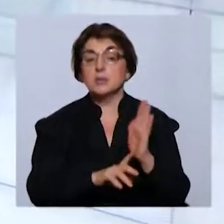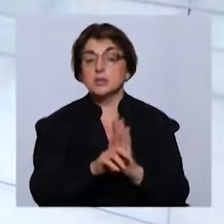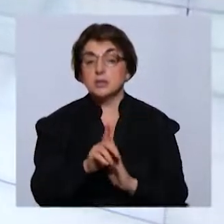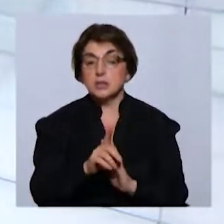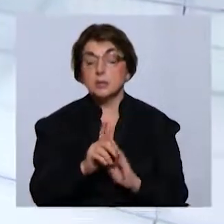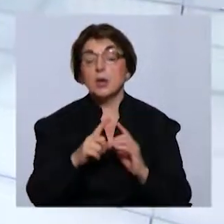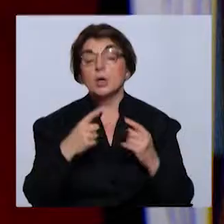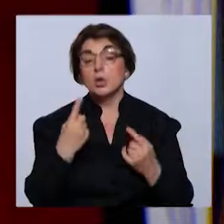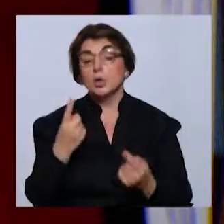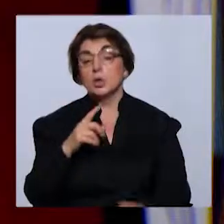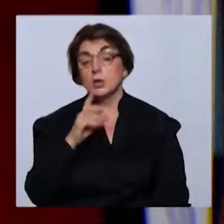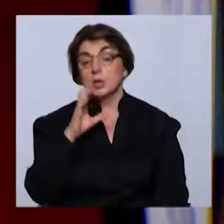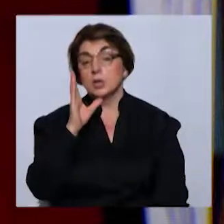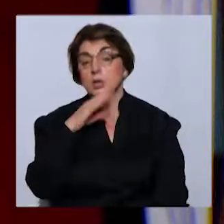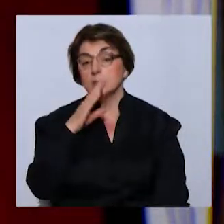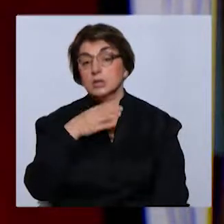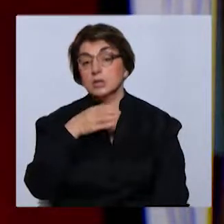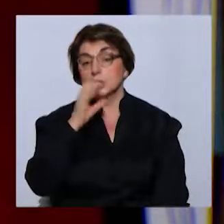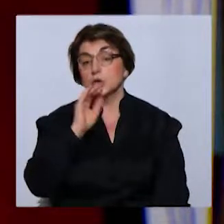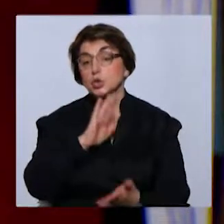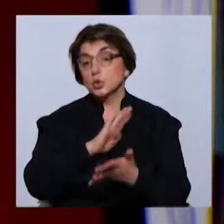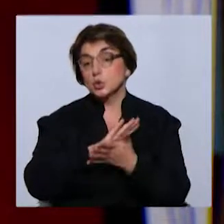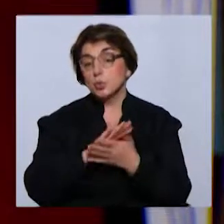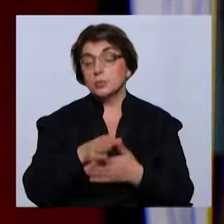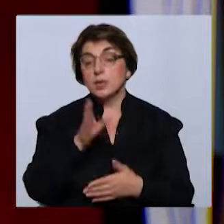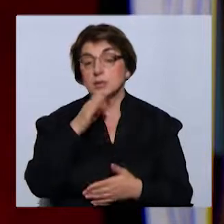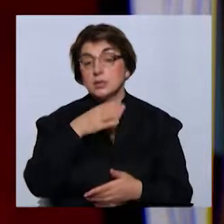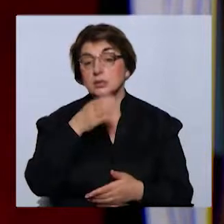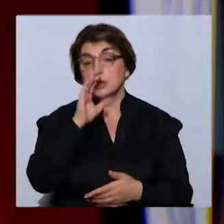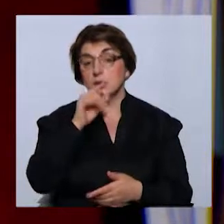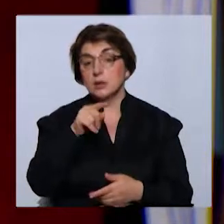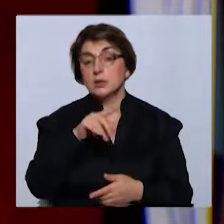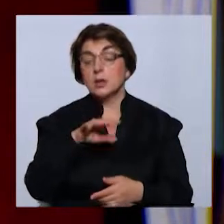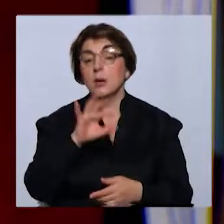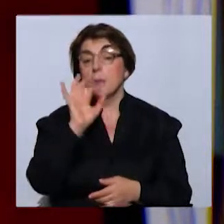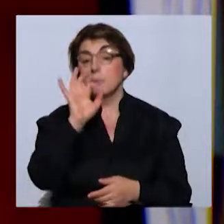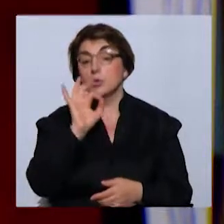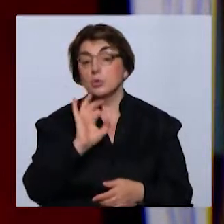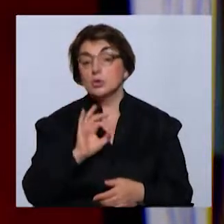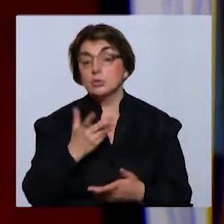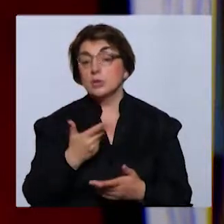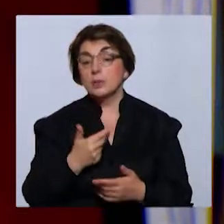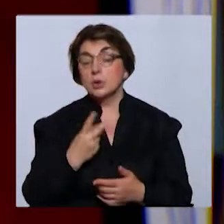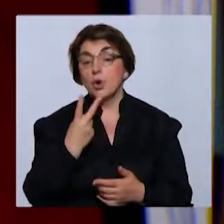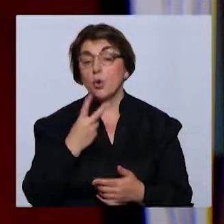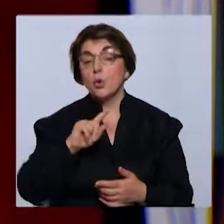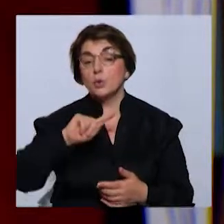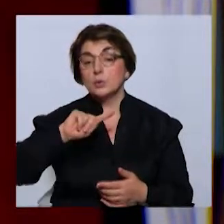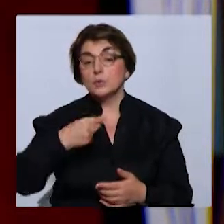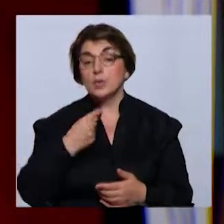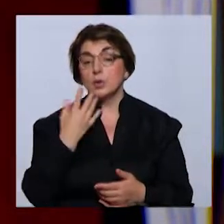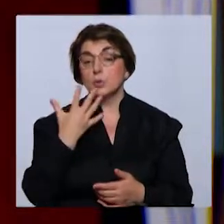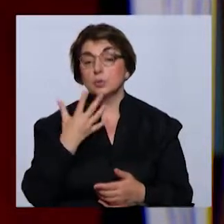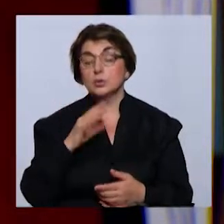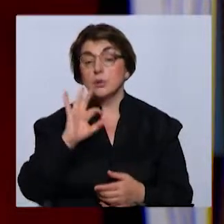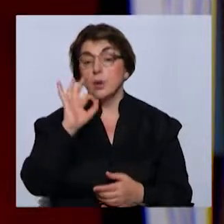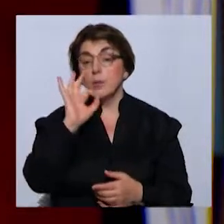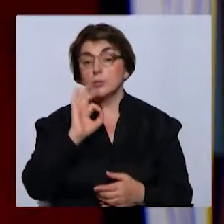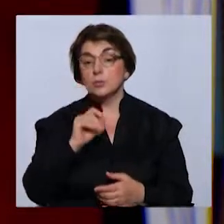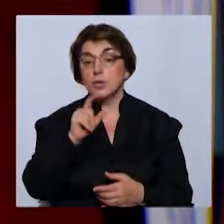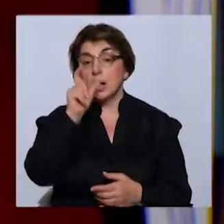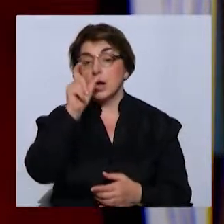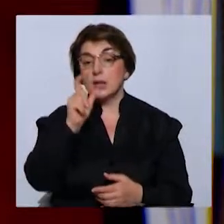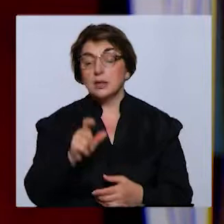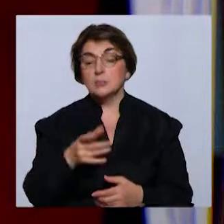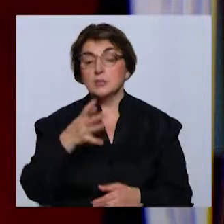სასმელი წყლები, უფრო სწორედ მტკნარი წყლის პროცენტული შედგენილობა წყლის საერთო რესურსებიდან არის 2.5%. და აქედან